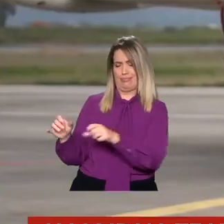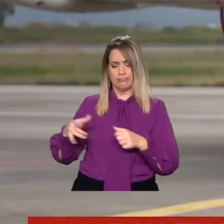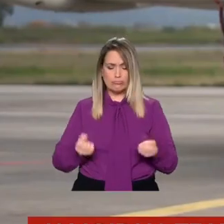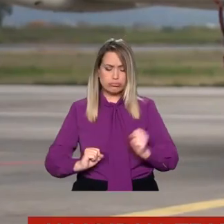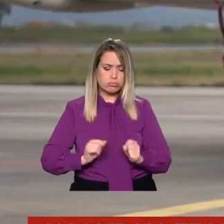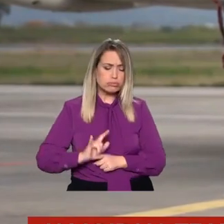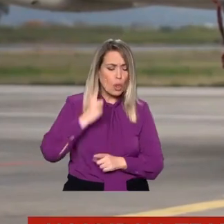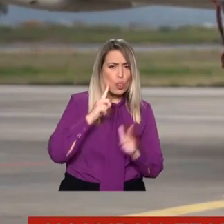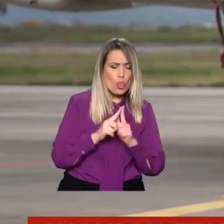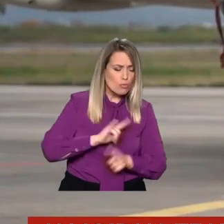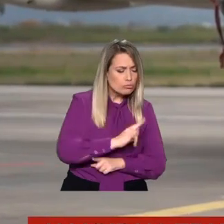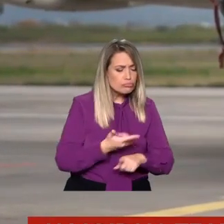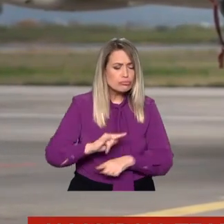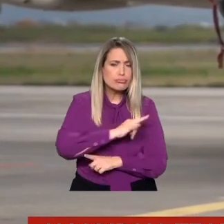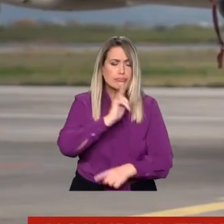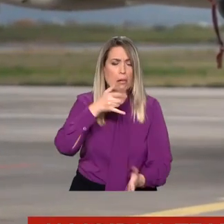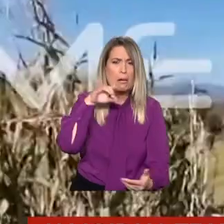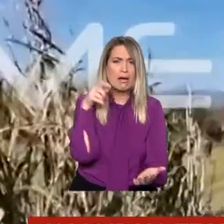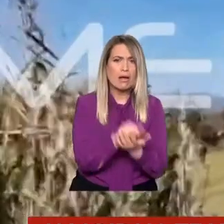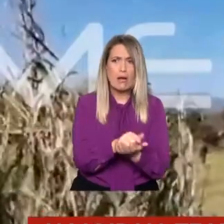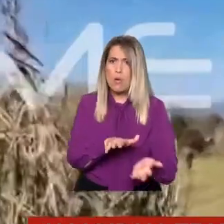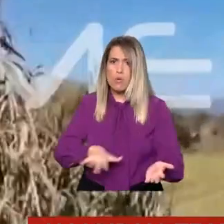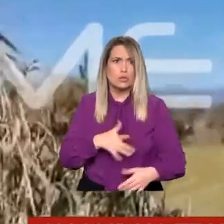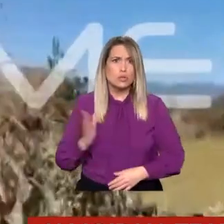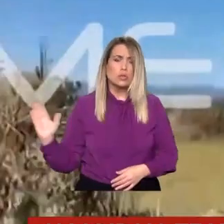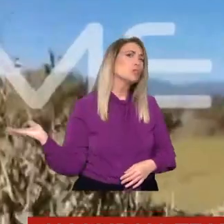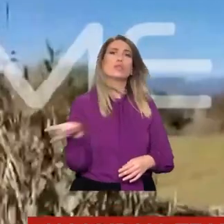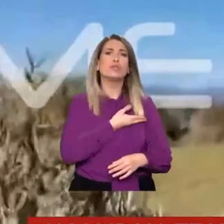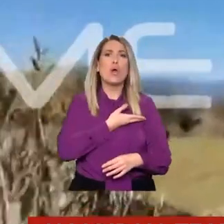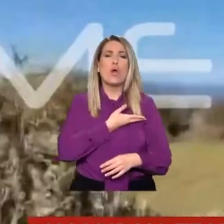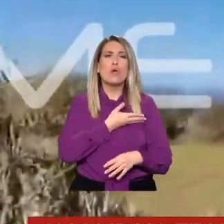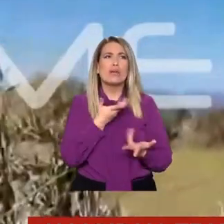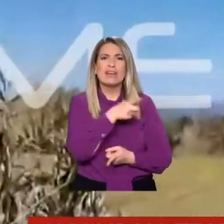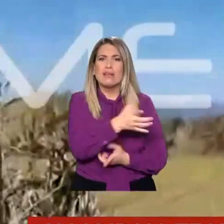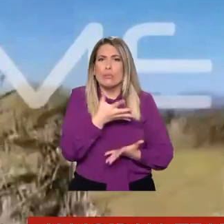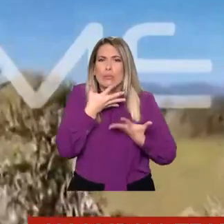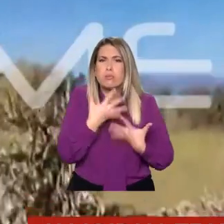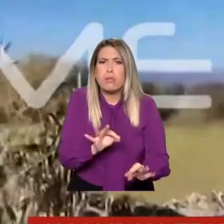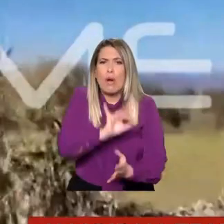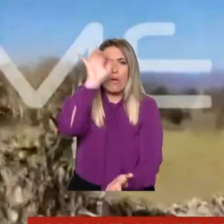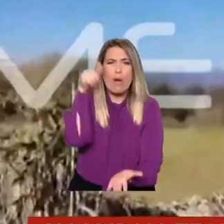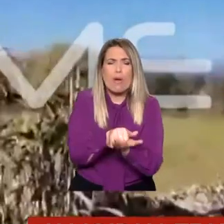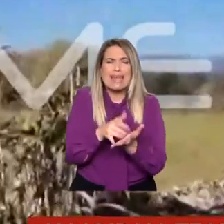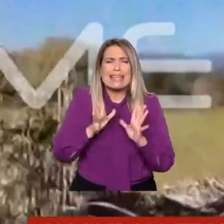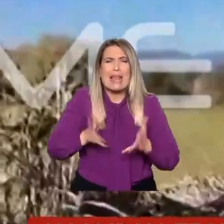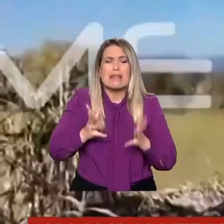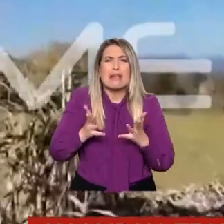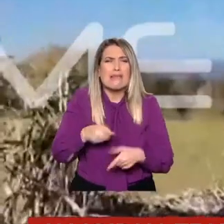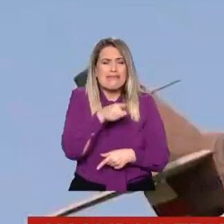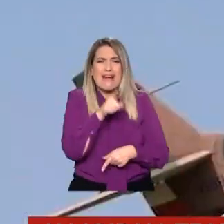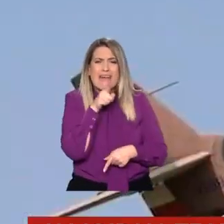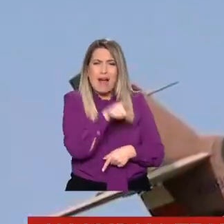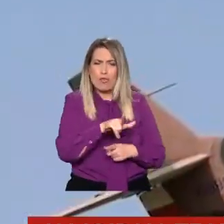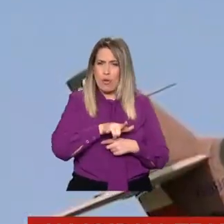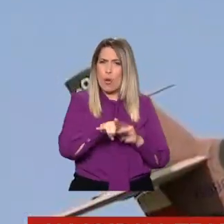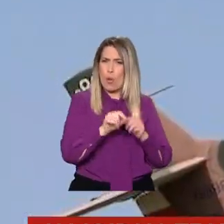Οι δικοί του άνθρωποι παραμένουν από το πρωί συντετριμένοι. Όλοι τους περιμένουν τις επίσημες απαντήσεις για το δυστύχημα. Πώς και γιατί το εκπαιδευτικό αεροσκάφος